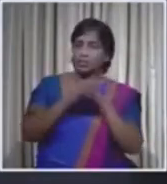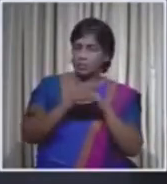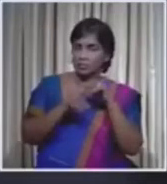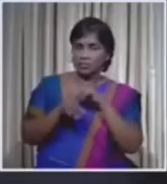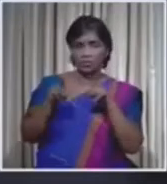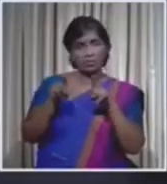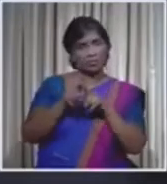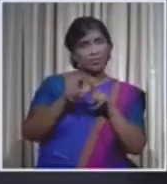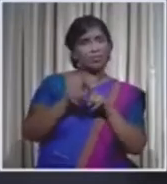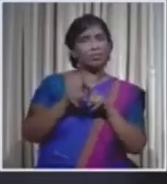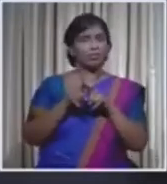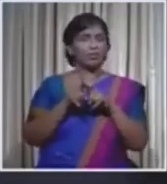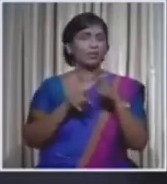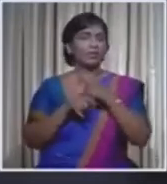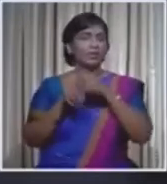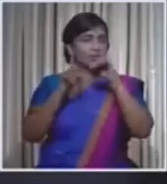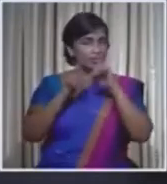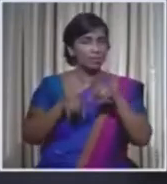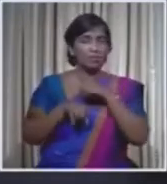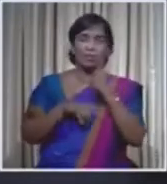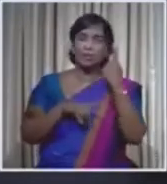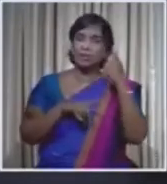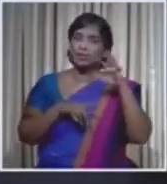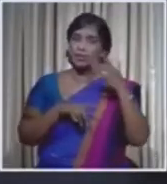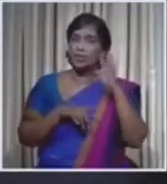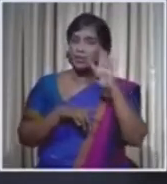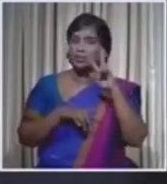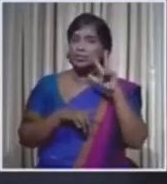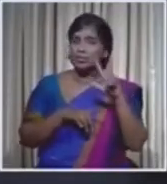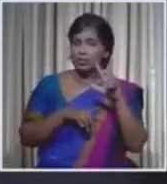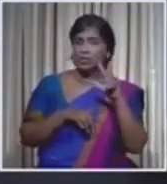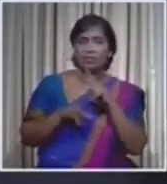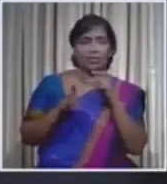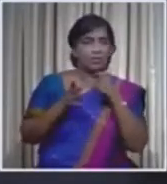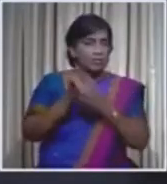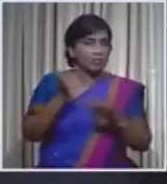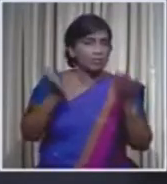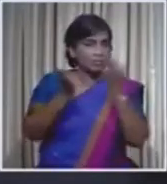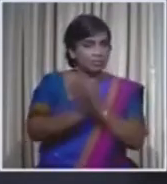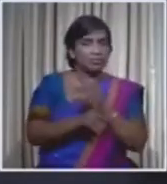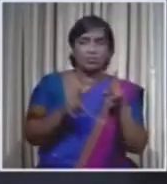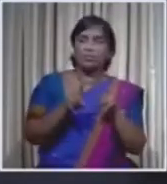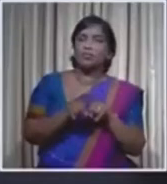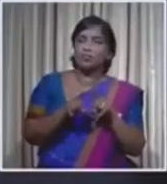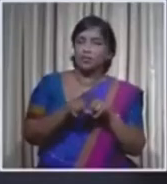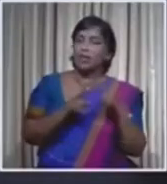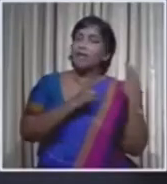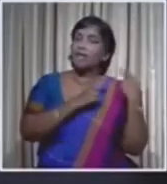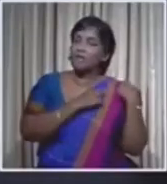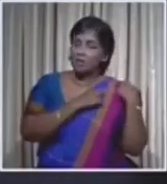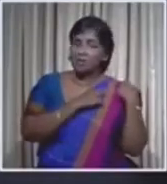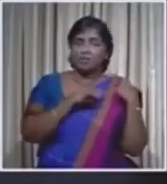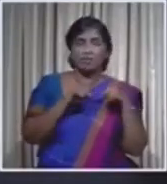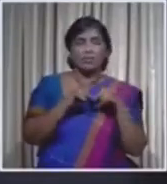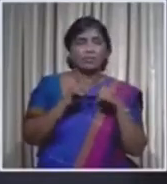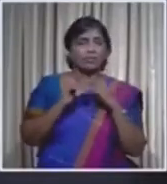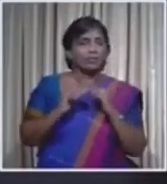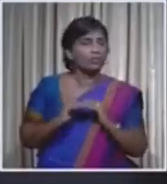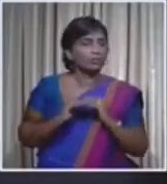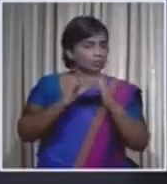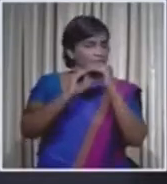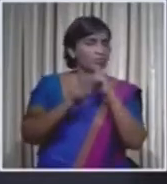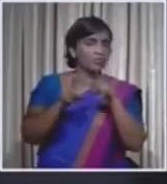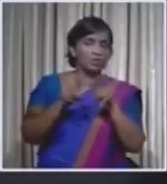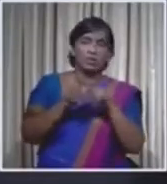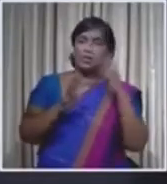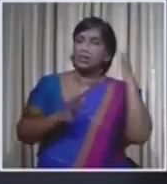conference at Bretton Woods in 1944 මේ කාඩුව මොකද්ද අපේ වග මොකද්ද IMF එකේ වගකීම to promote international